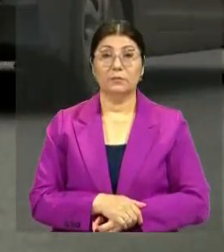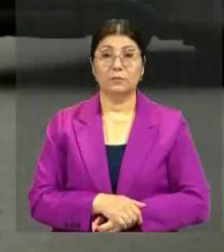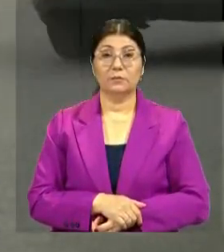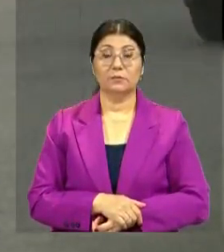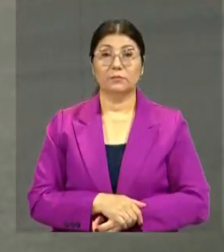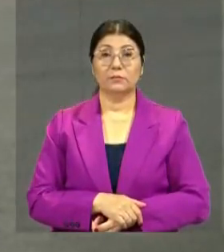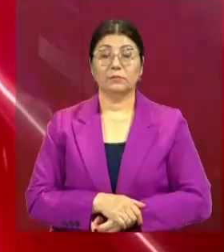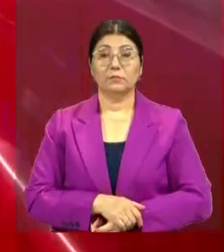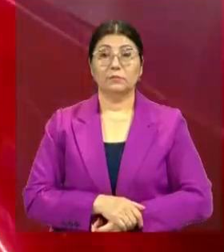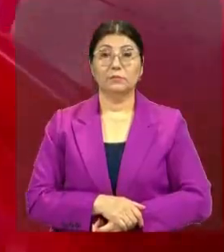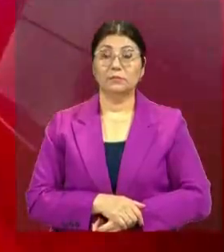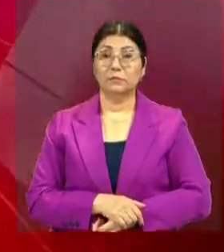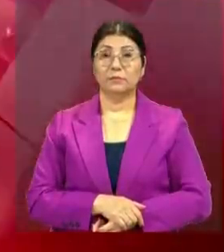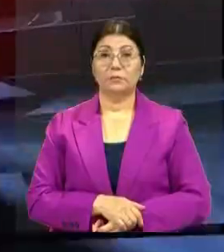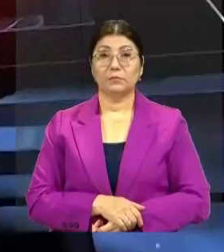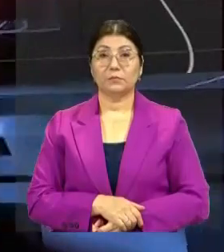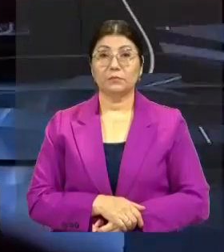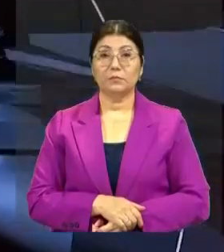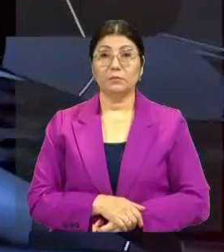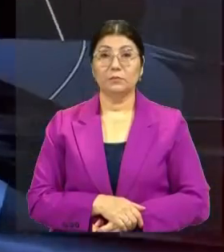апта тынысы.